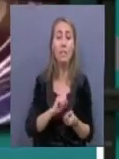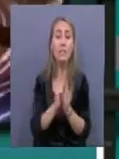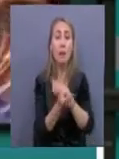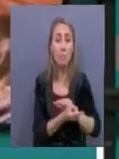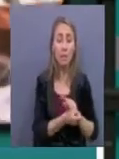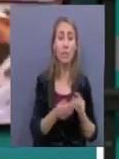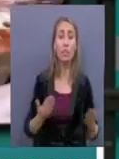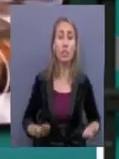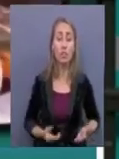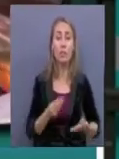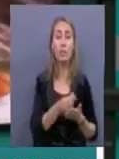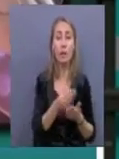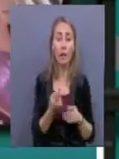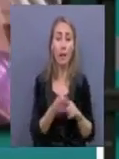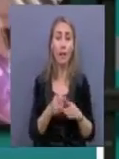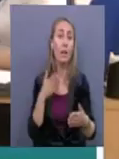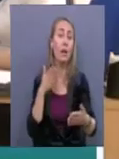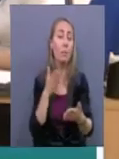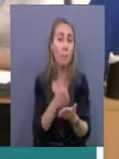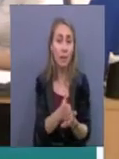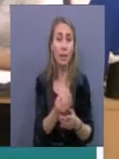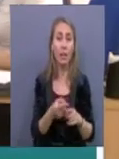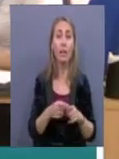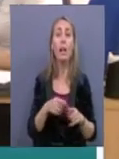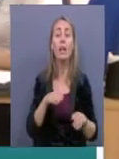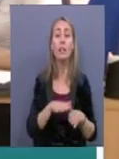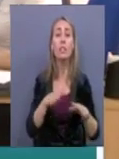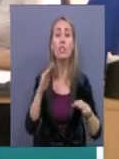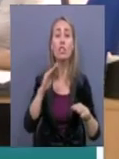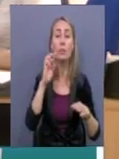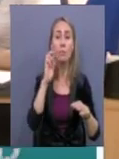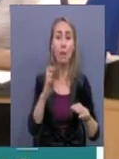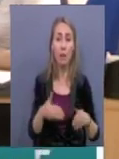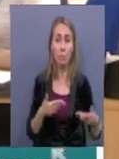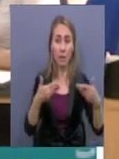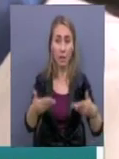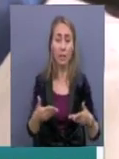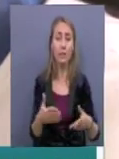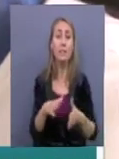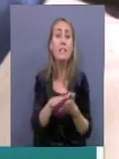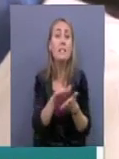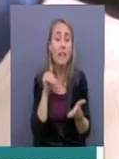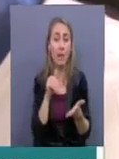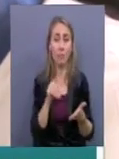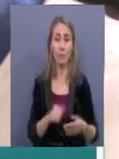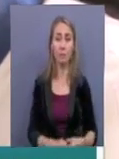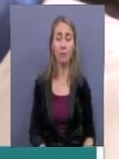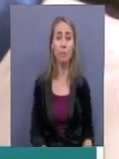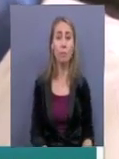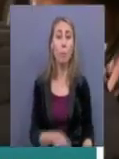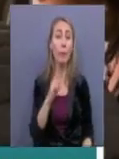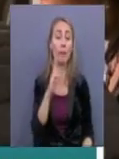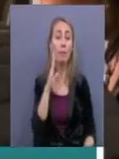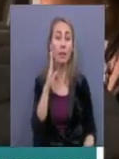әріптесім Ауғанбек Манарбекұлы жалғастырады. Тұрғын үй құрылыс жинақ банкі мемлекеттің әлеуметтік саясатын жүзеге асыруда бірегей